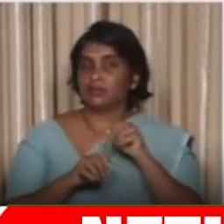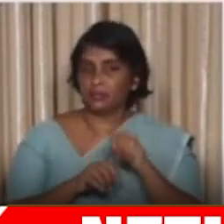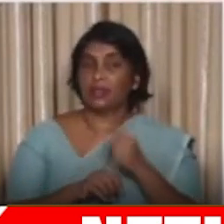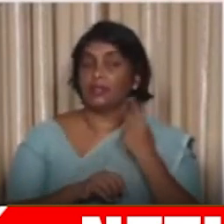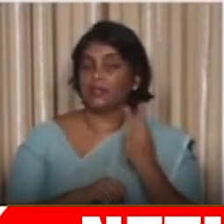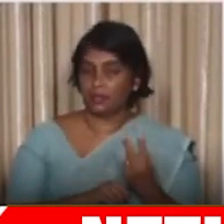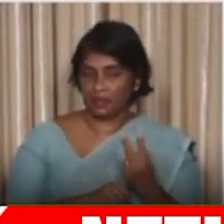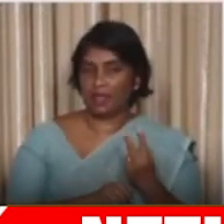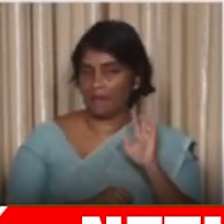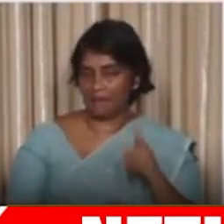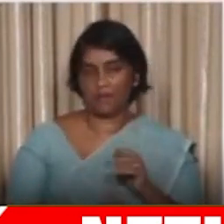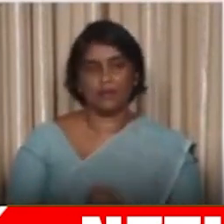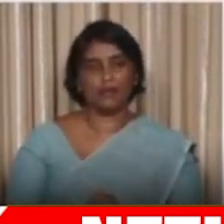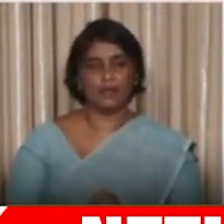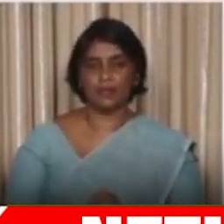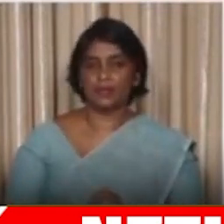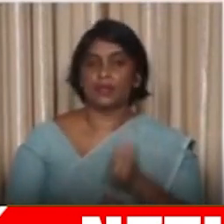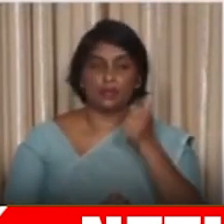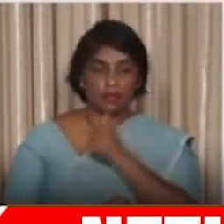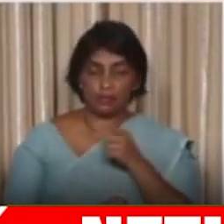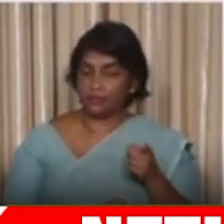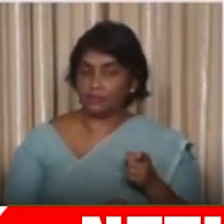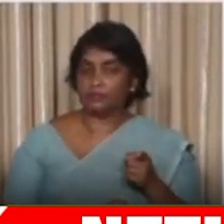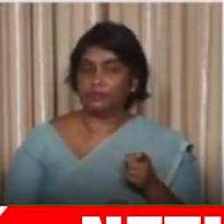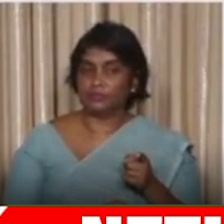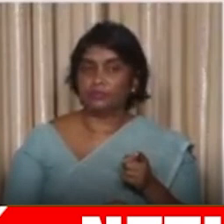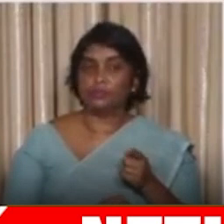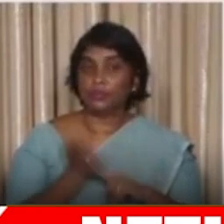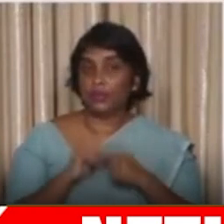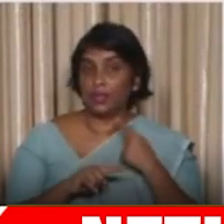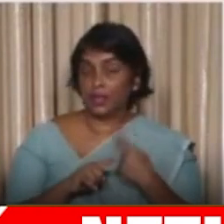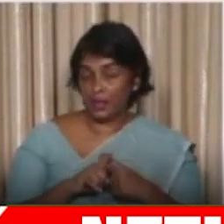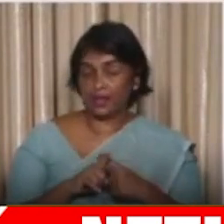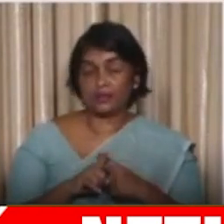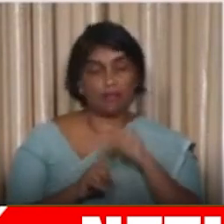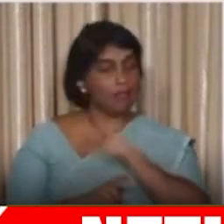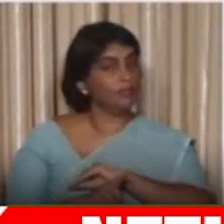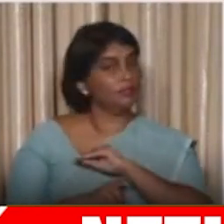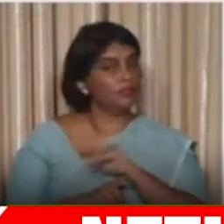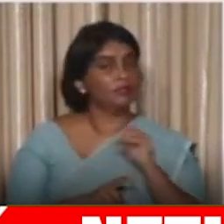දෙකක් තියෙනවා. සුරාබදු වලින් එන බදු ආදායම